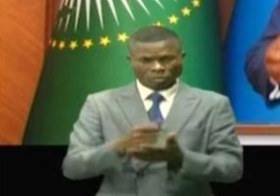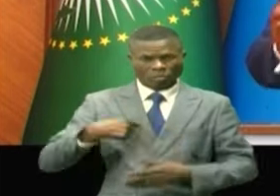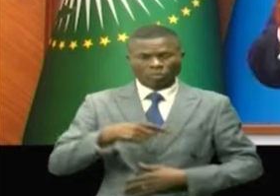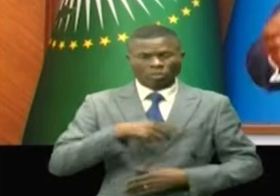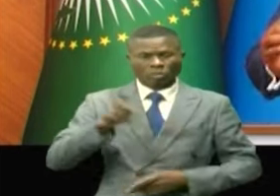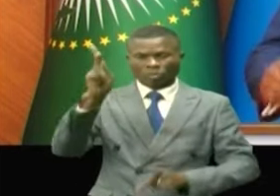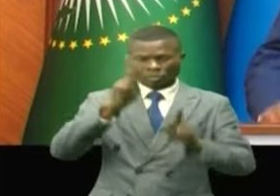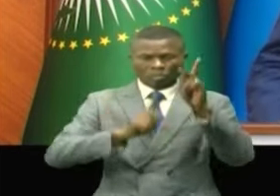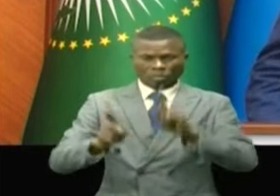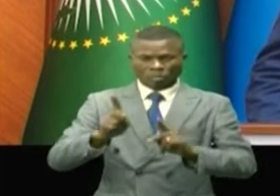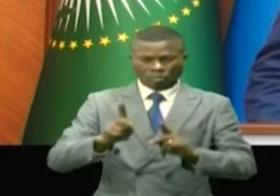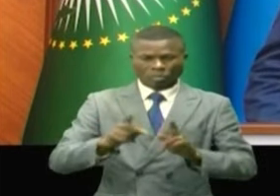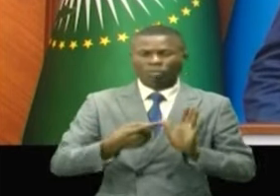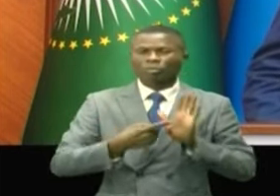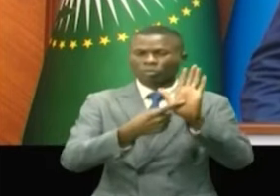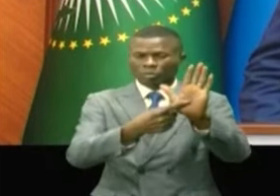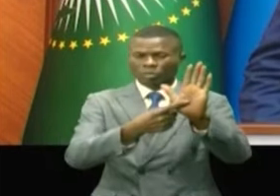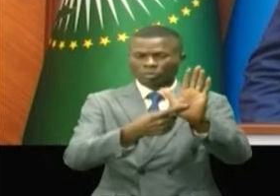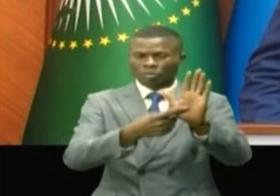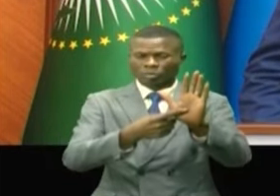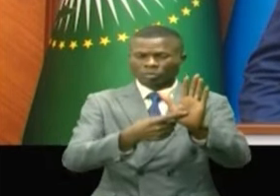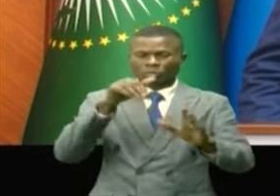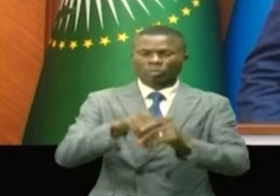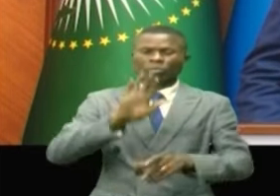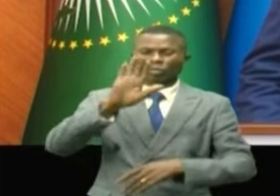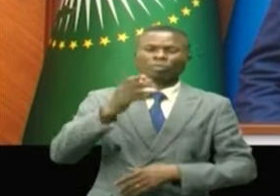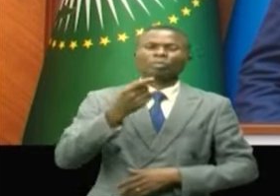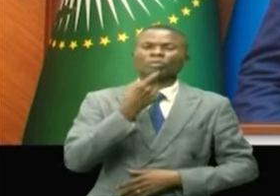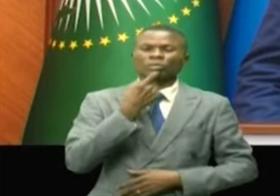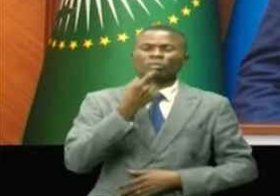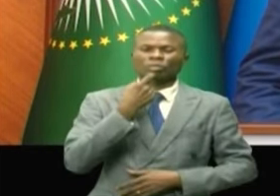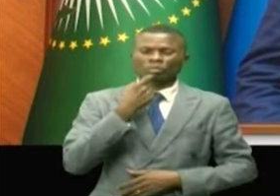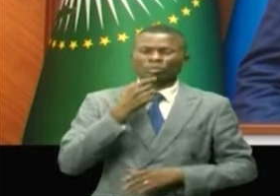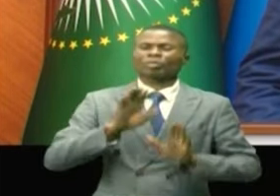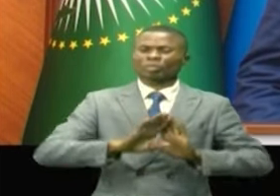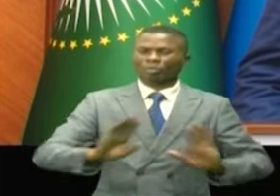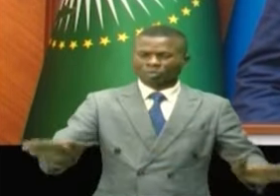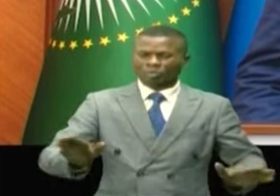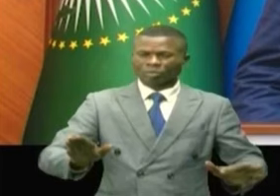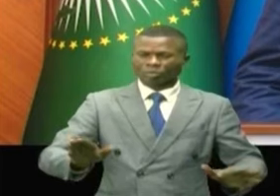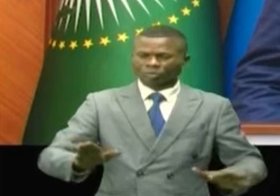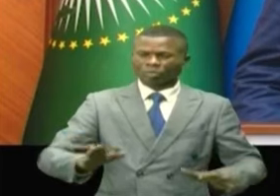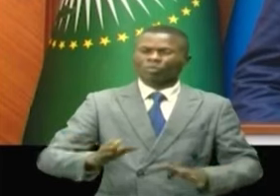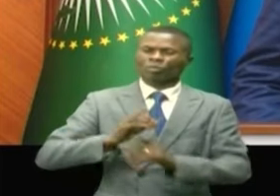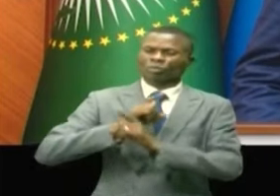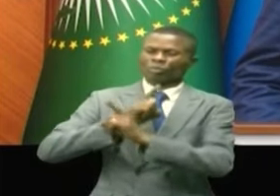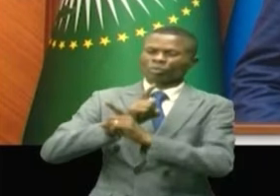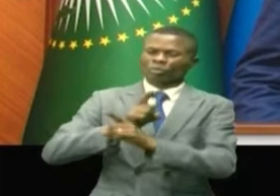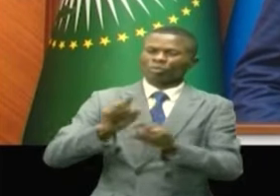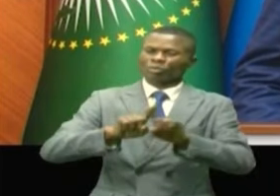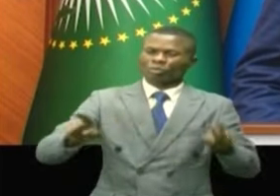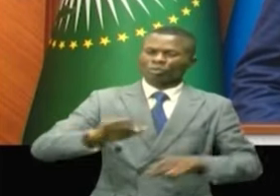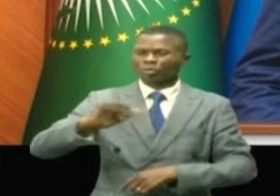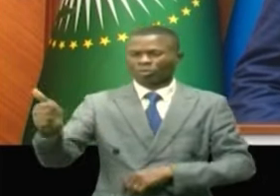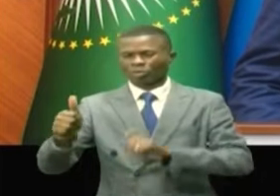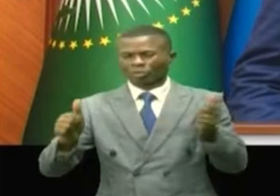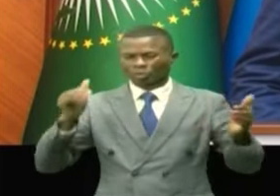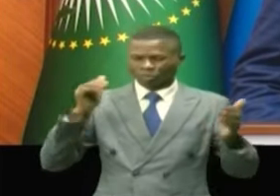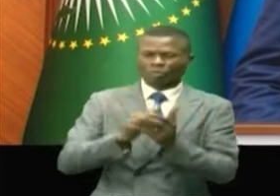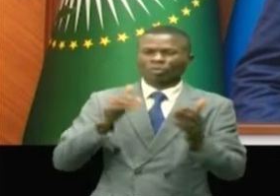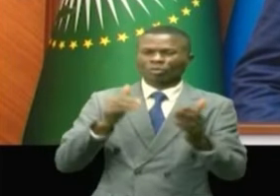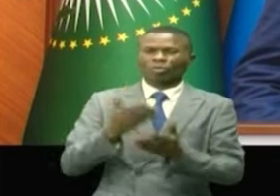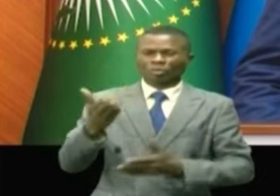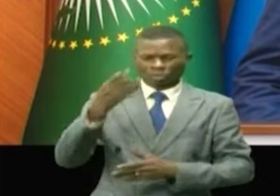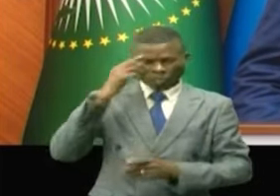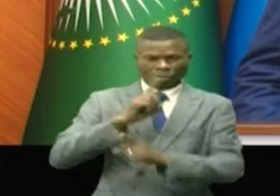un peuple qui a su démontrer tout au long de son histoire une capacité de résilience hors du commun face à l'adversité